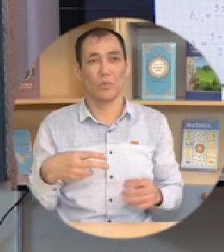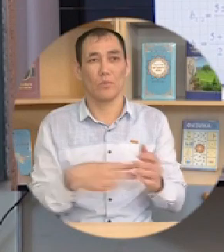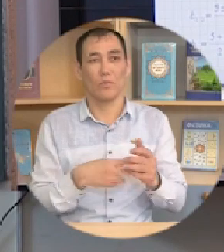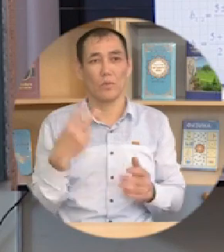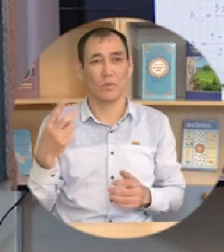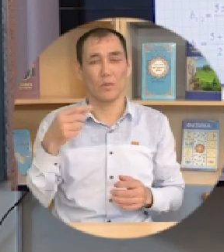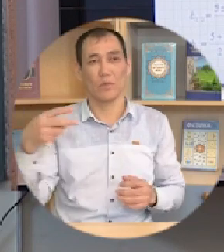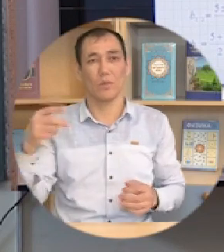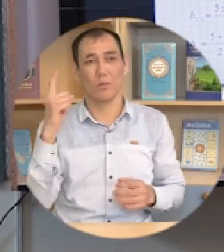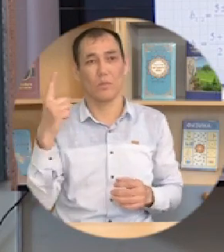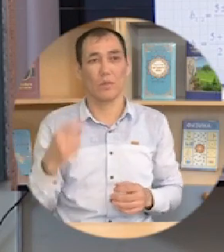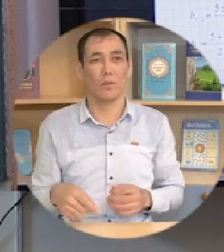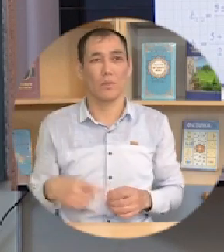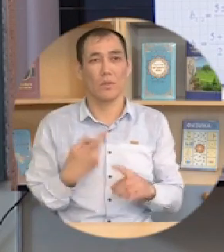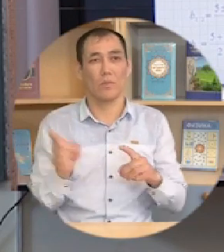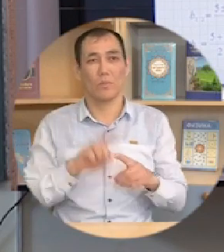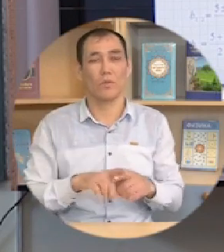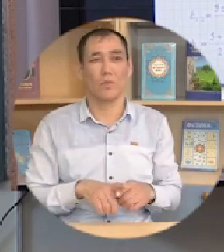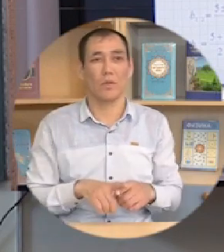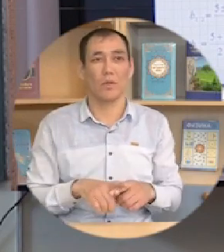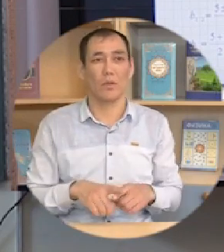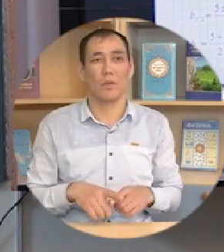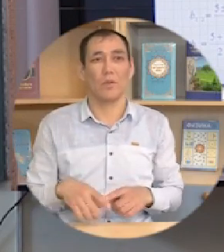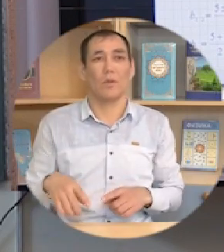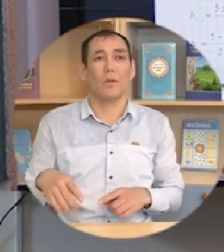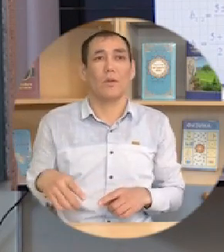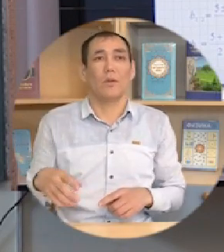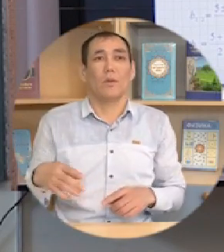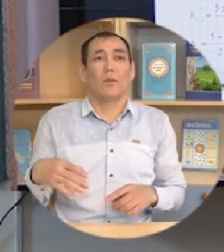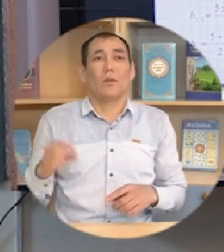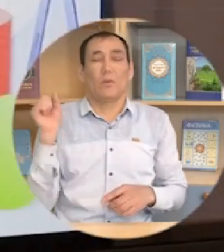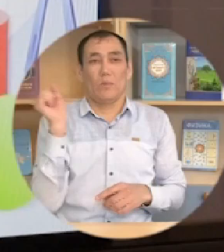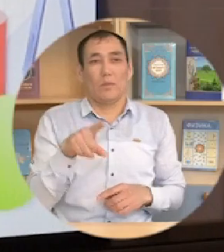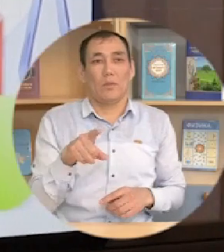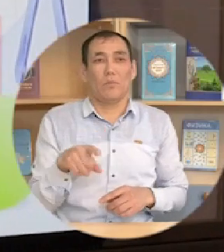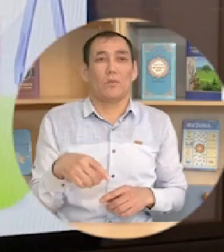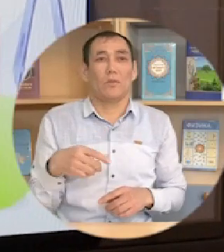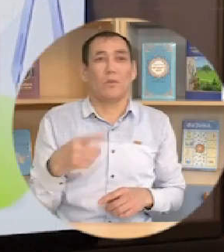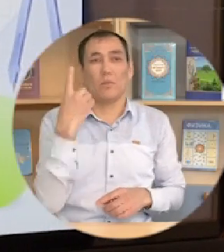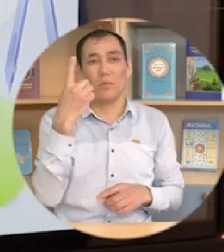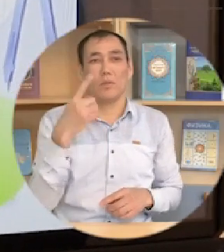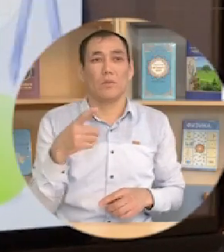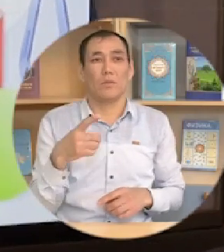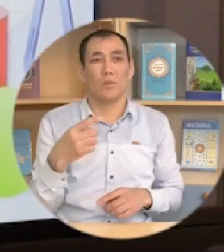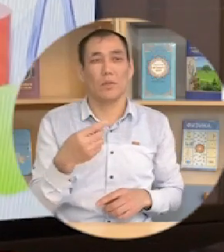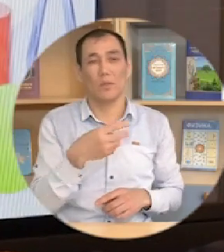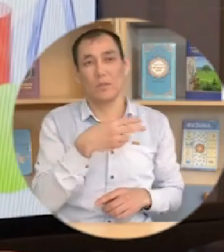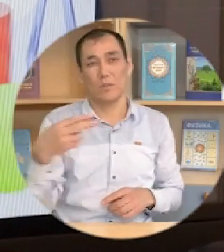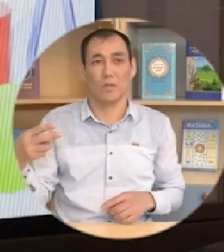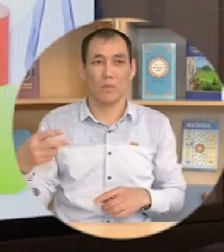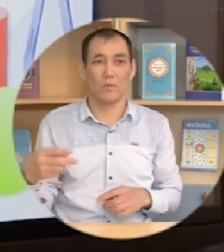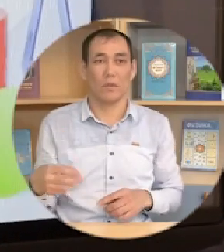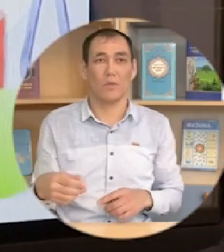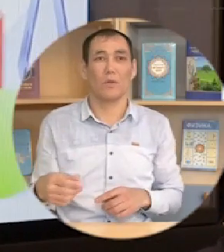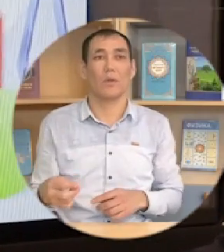1. Бұнда мәселемізде бағанағы бірінші теңдемеге орнына апарып